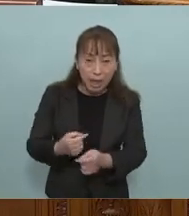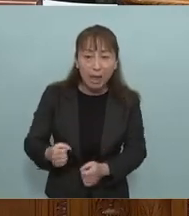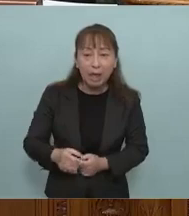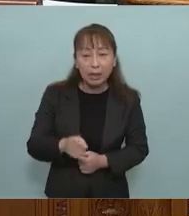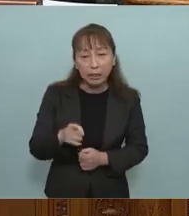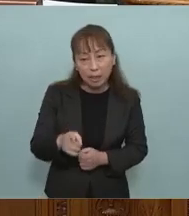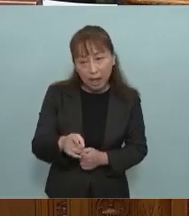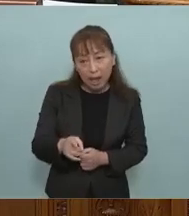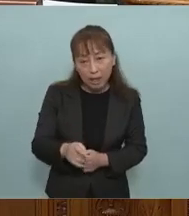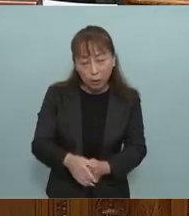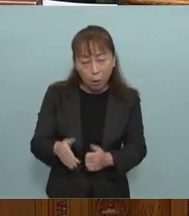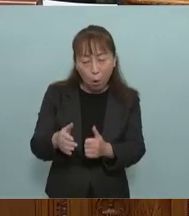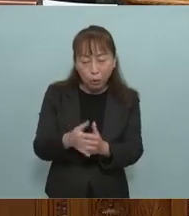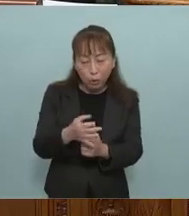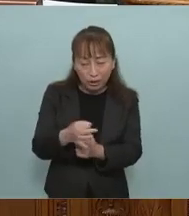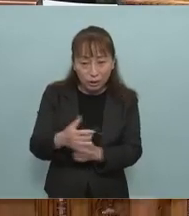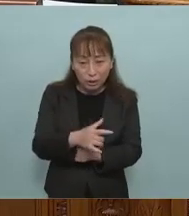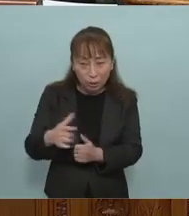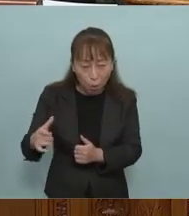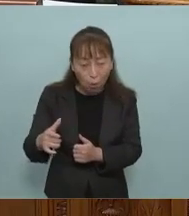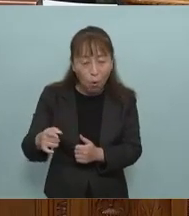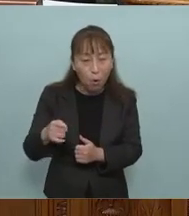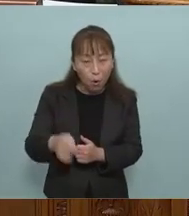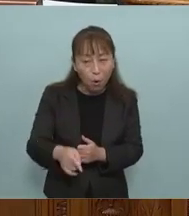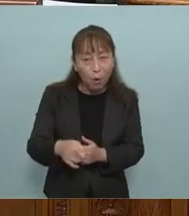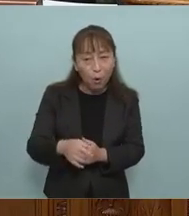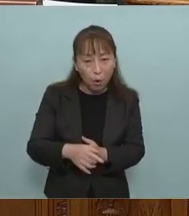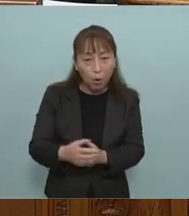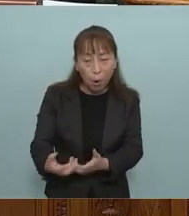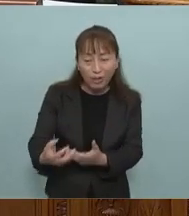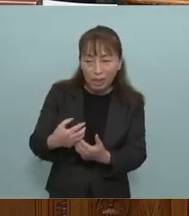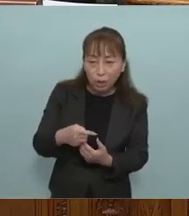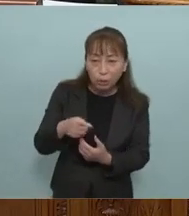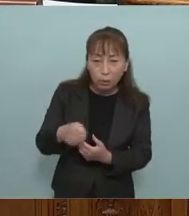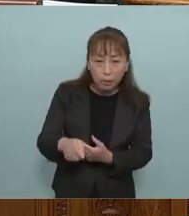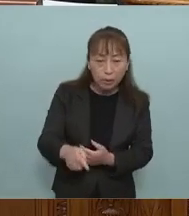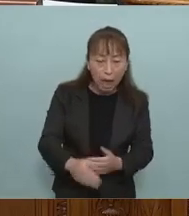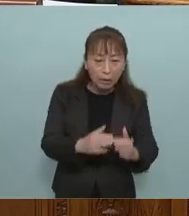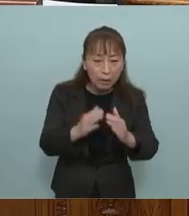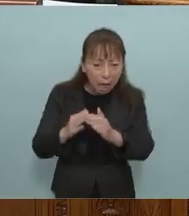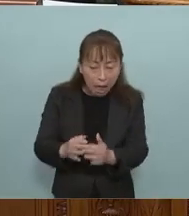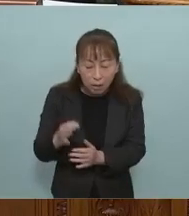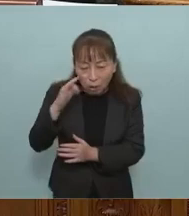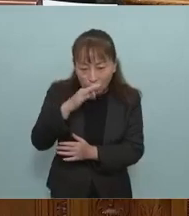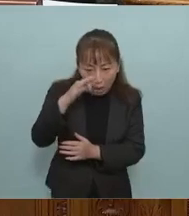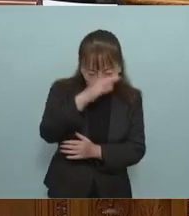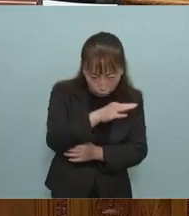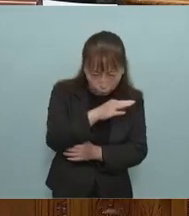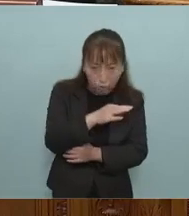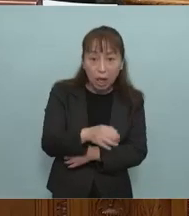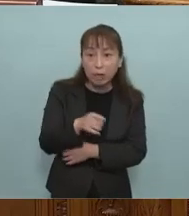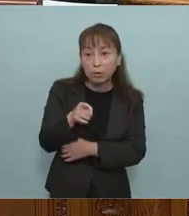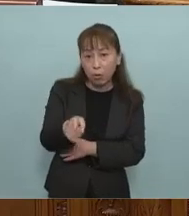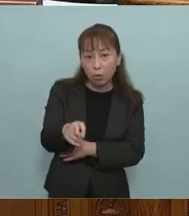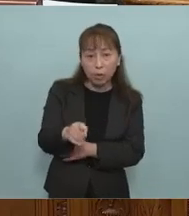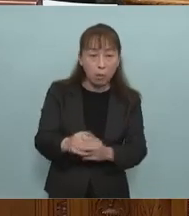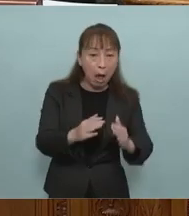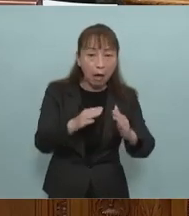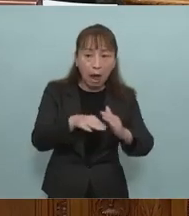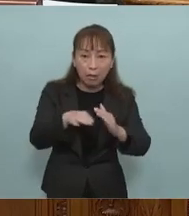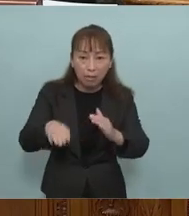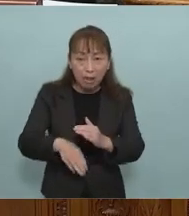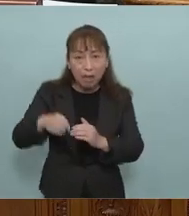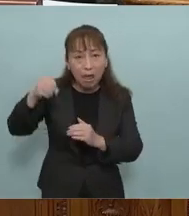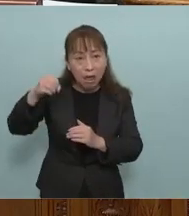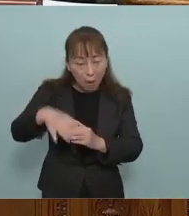対策事業費等補助金の採択を受けた住宅街区を視察しました。そこでは、各家庭で発電